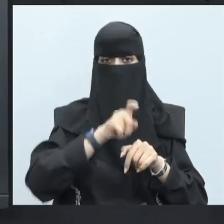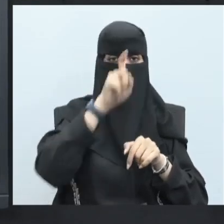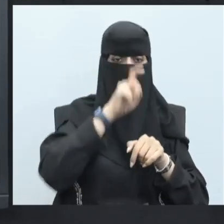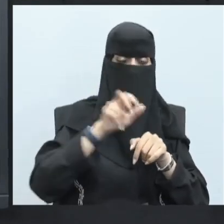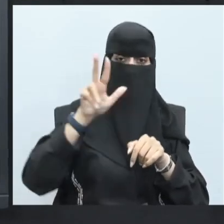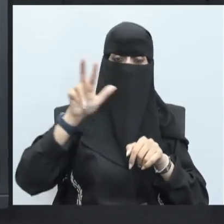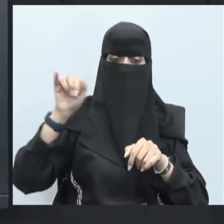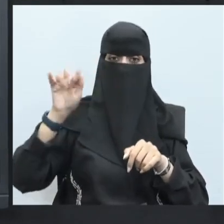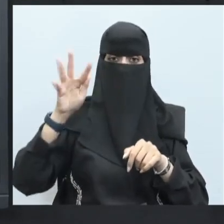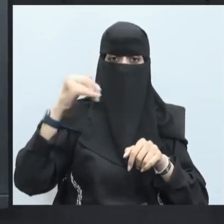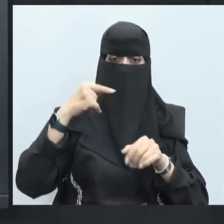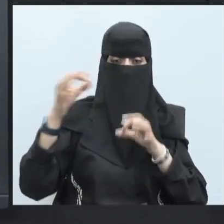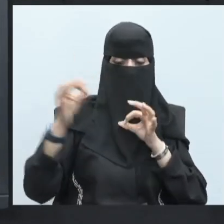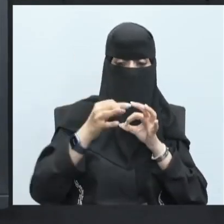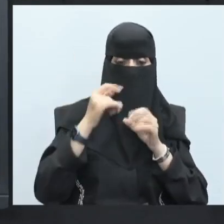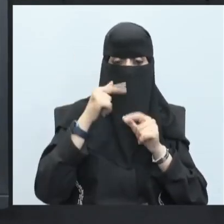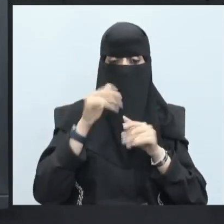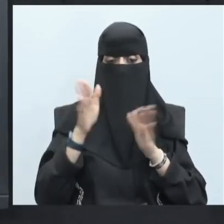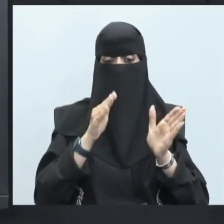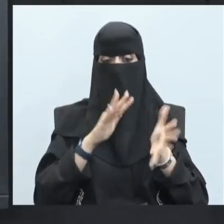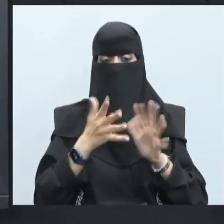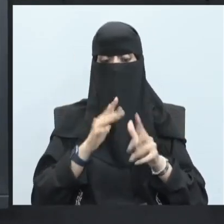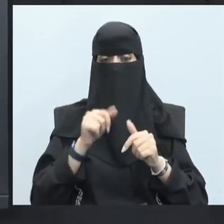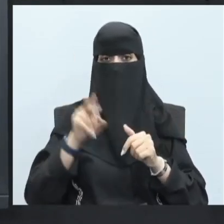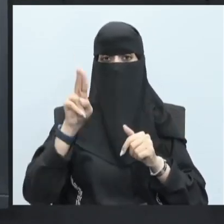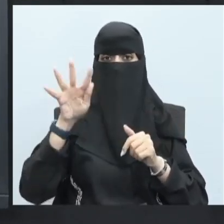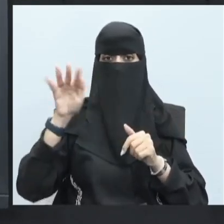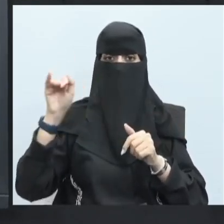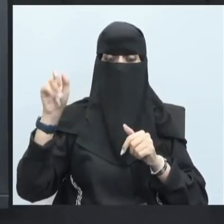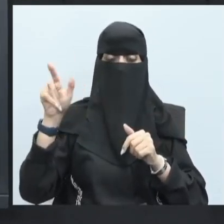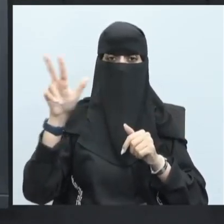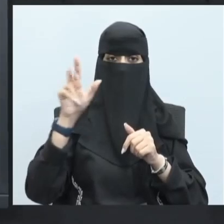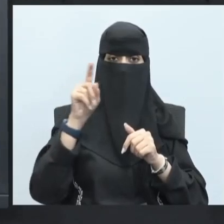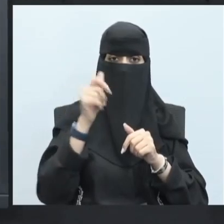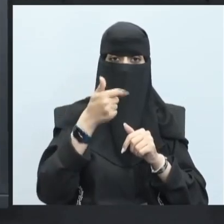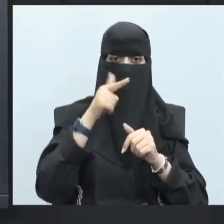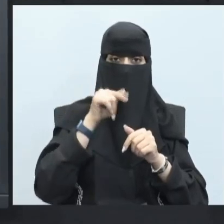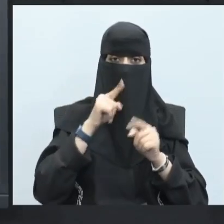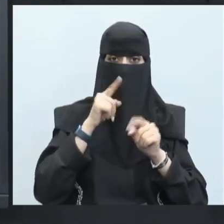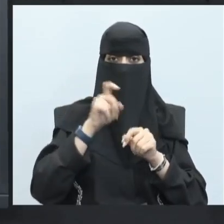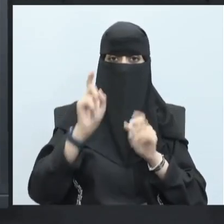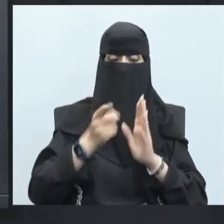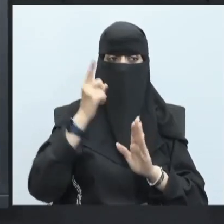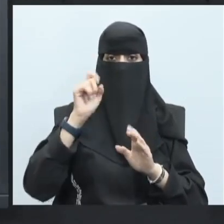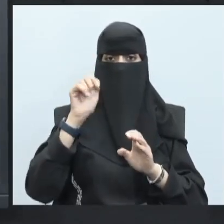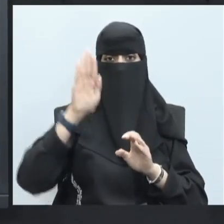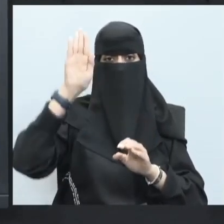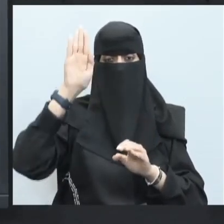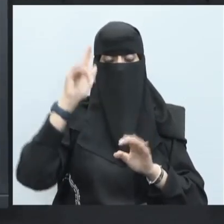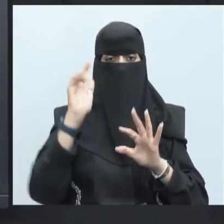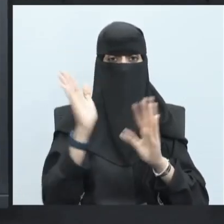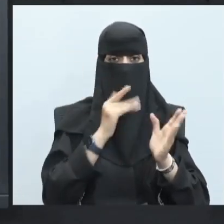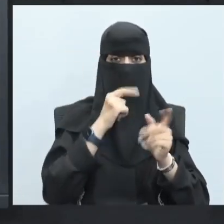المشحون ساق لكم السؤال المشحون او تسميم البئر من يقول السؤال المشحون يرفع يده او من يقول تسميم